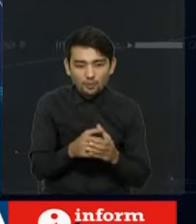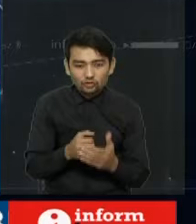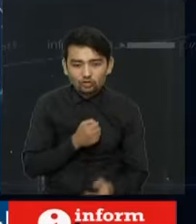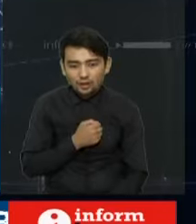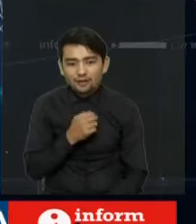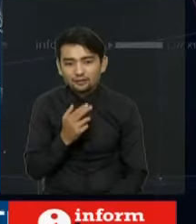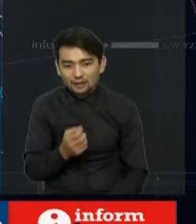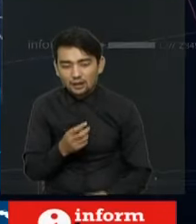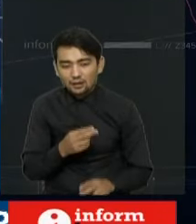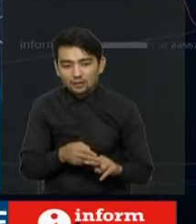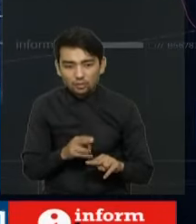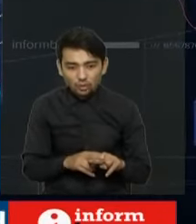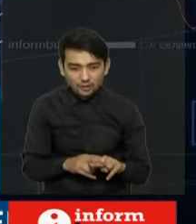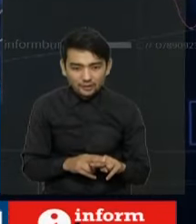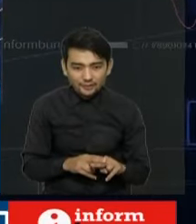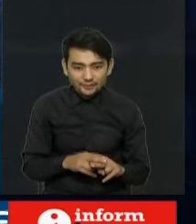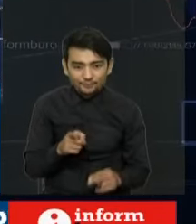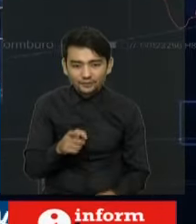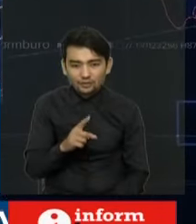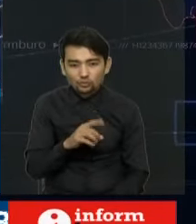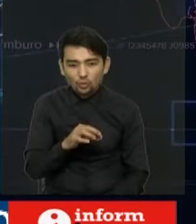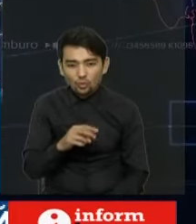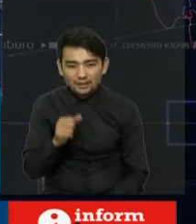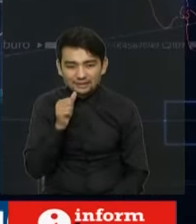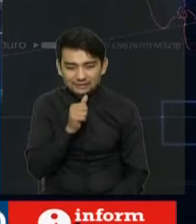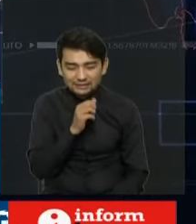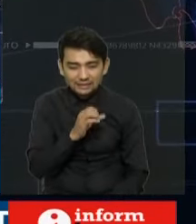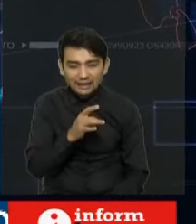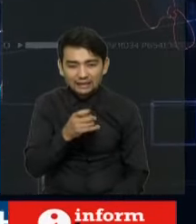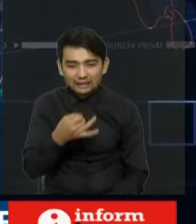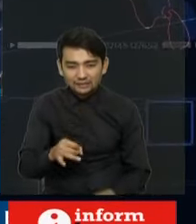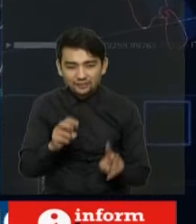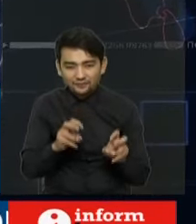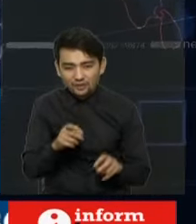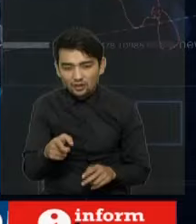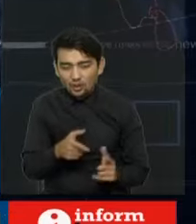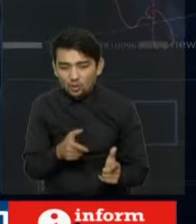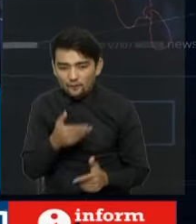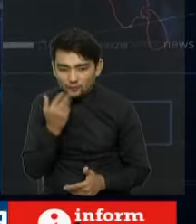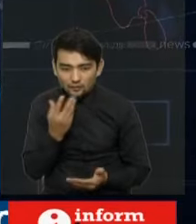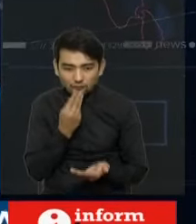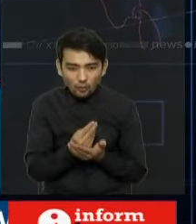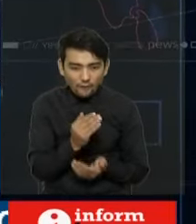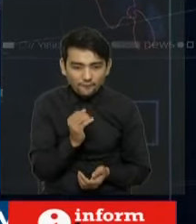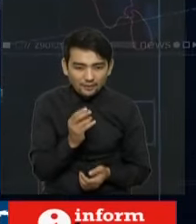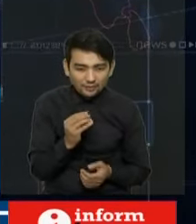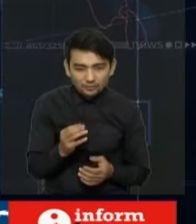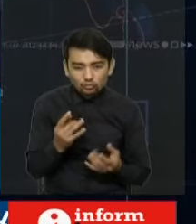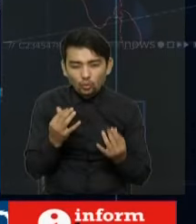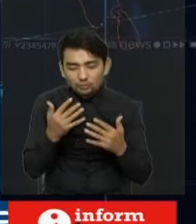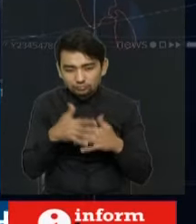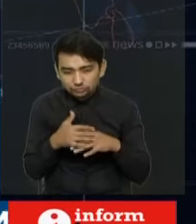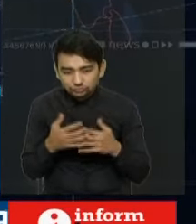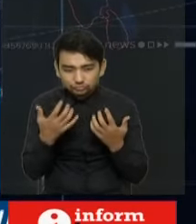которые находятся в так называемой серой зоне, они не готовы раскрывать свою финансовую отчетность, не